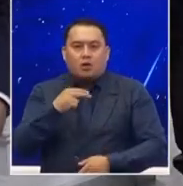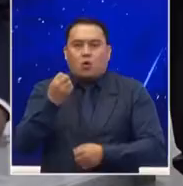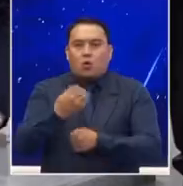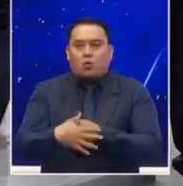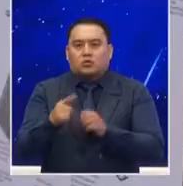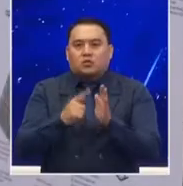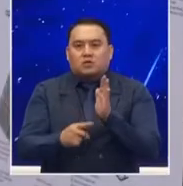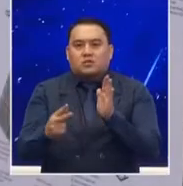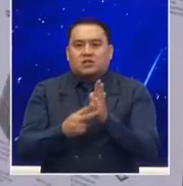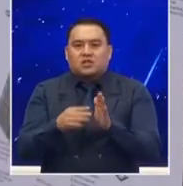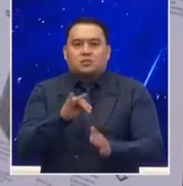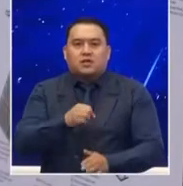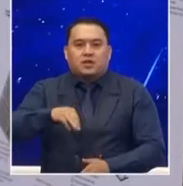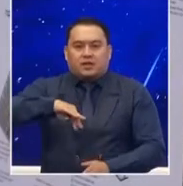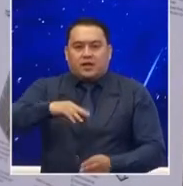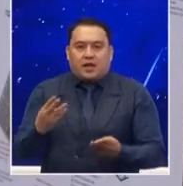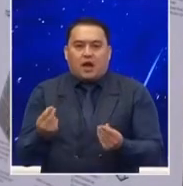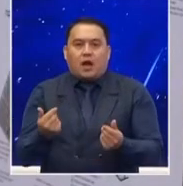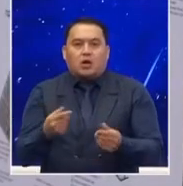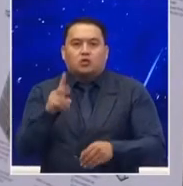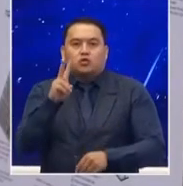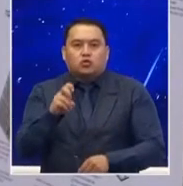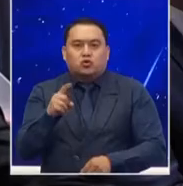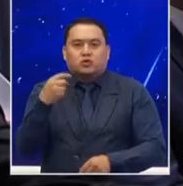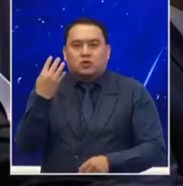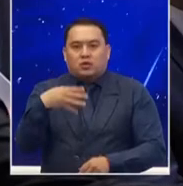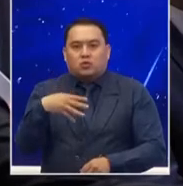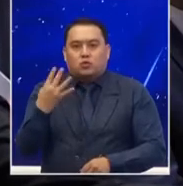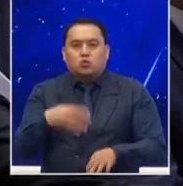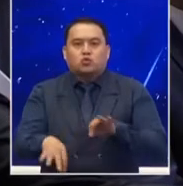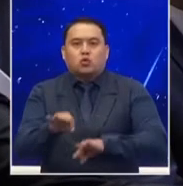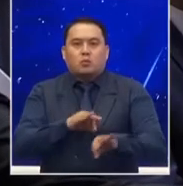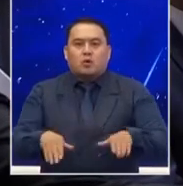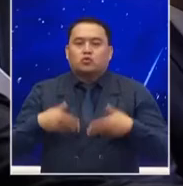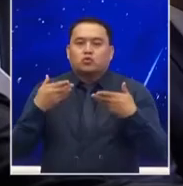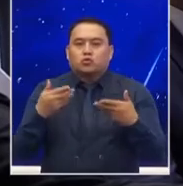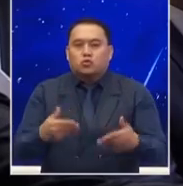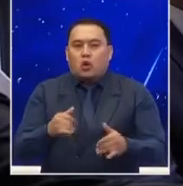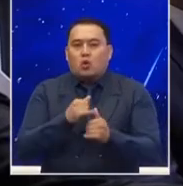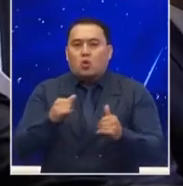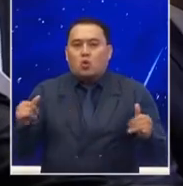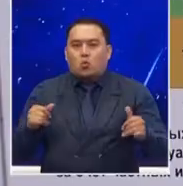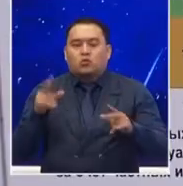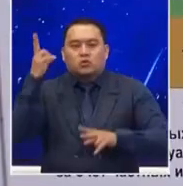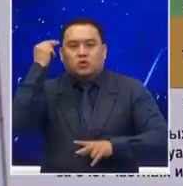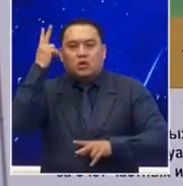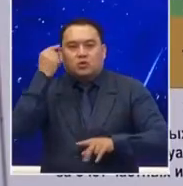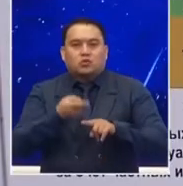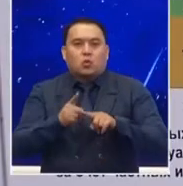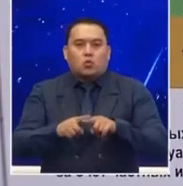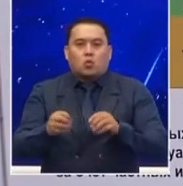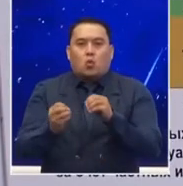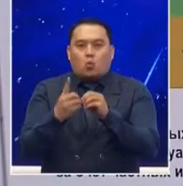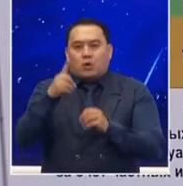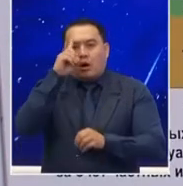құны 78,4 миллиард теңгеден асатын 144 жоба ұсынды. Қала керегесі кеңіп, халық саны өсіп келеді. Тек соңғы